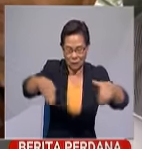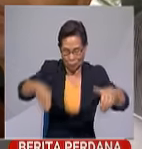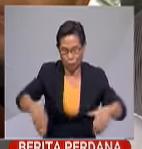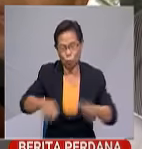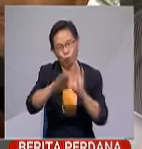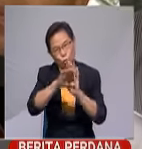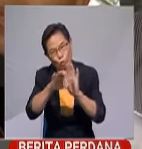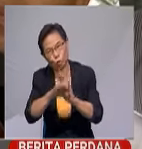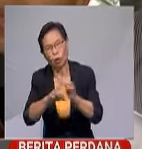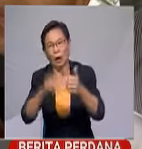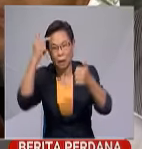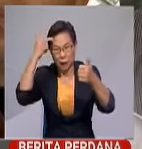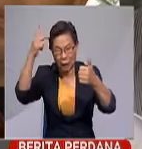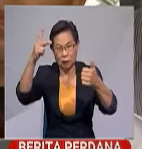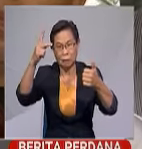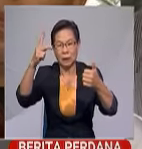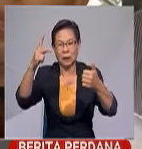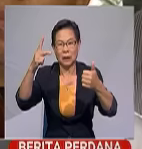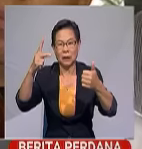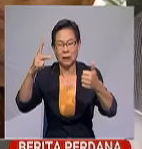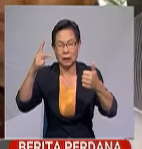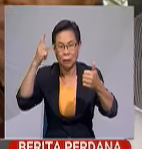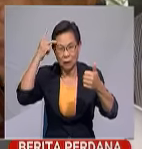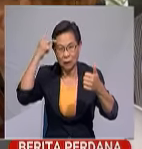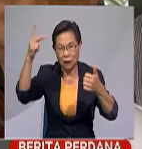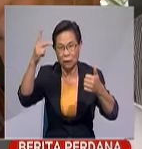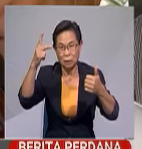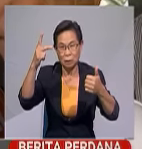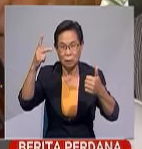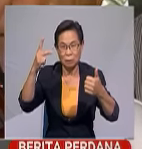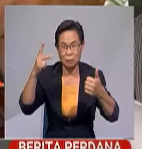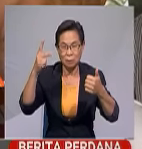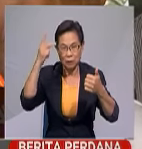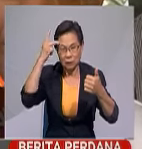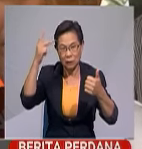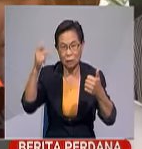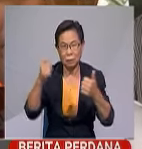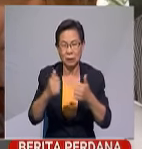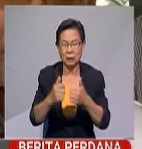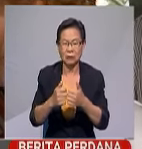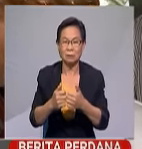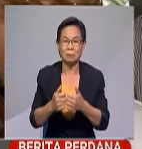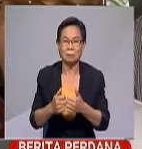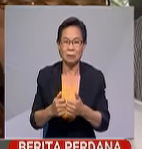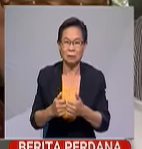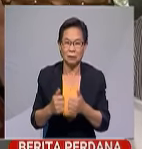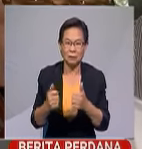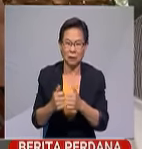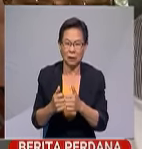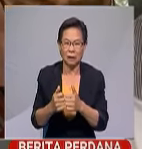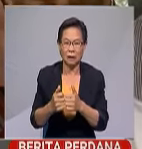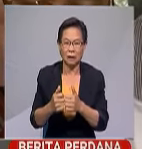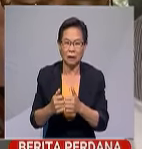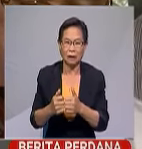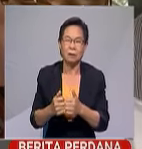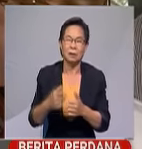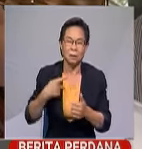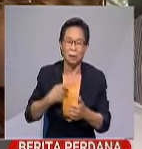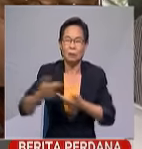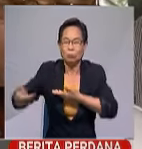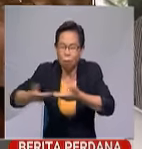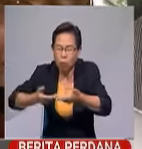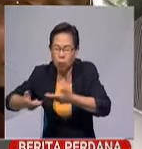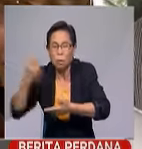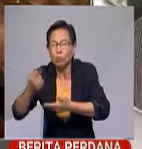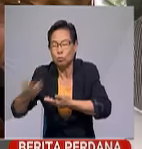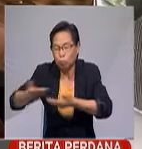termasuk juga Kelantan dengan Orang Tiwat. Jadi kita sentiasa juga bertukar maklumat sekiranya ada isu-isu bukan